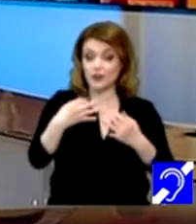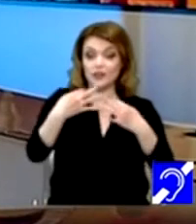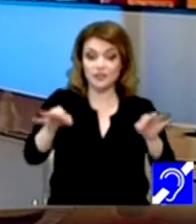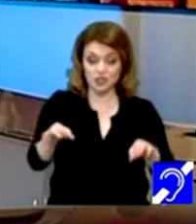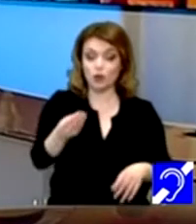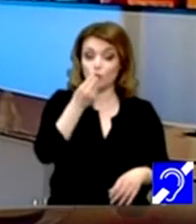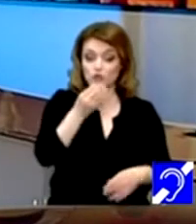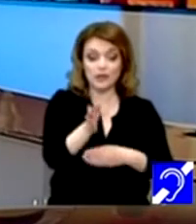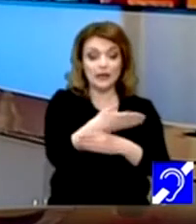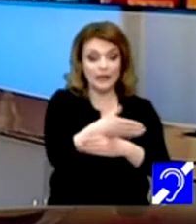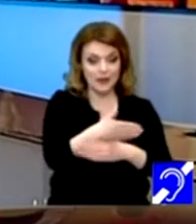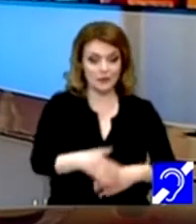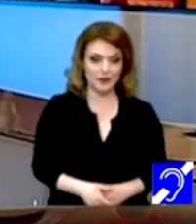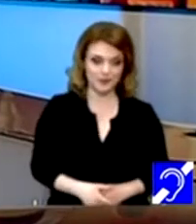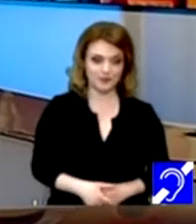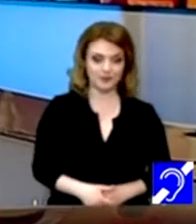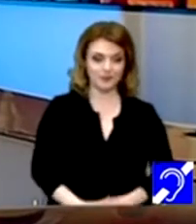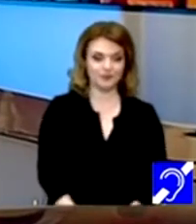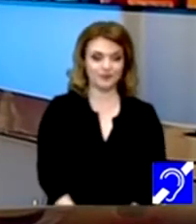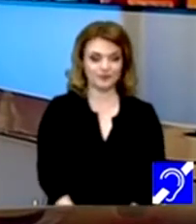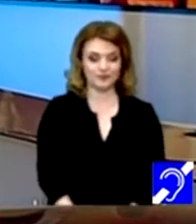în postul Paștelui, cel mai lung din an.